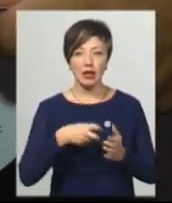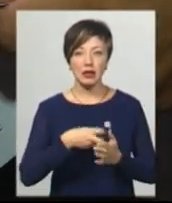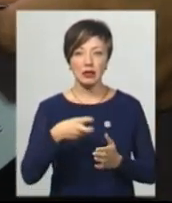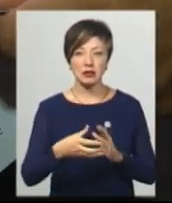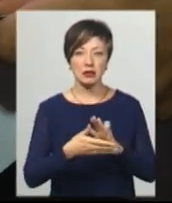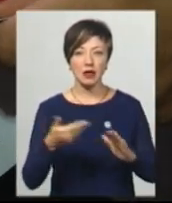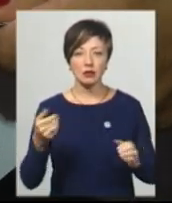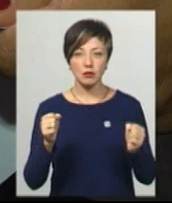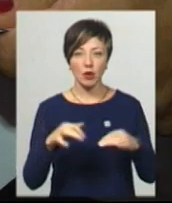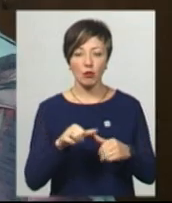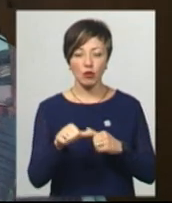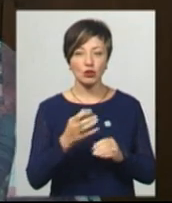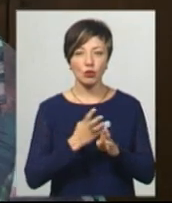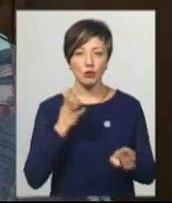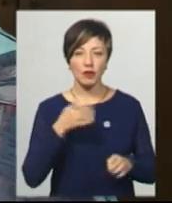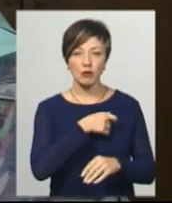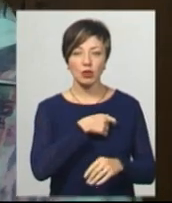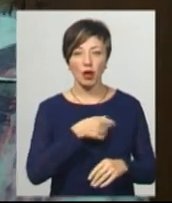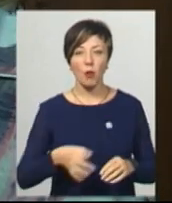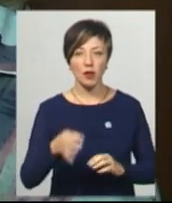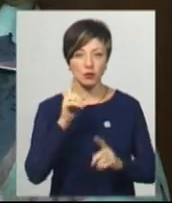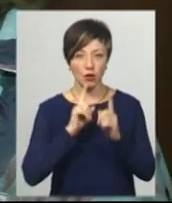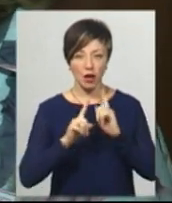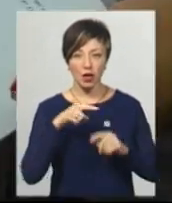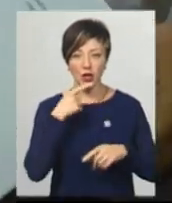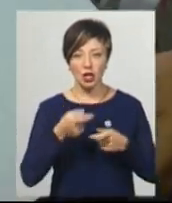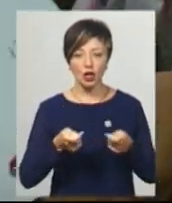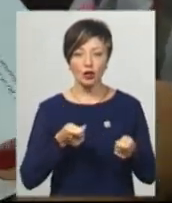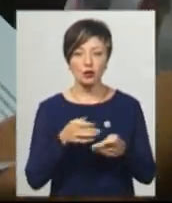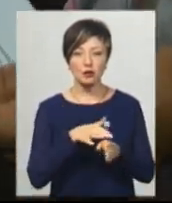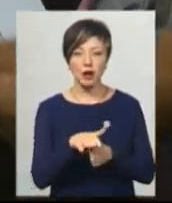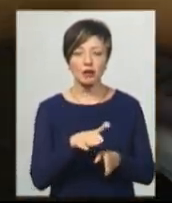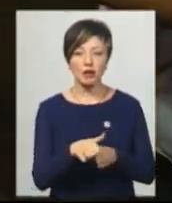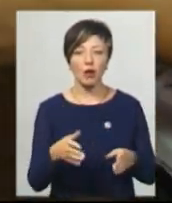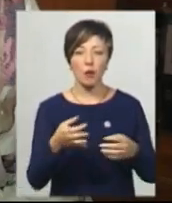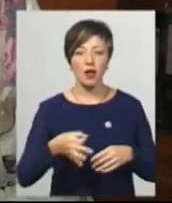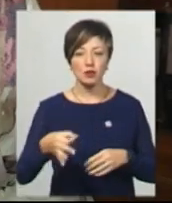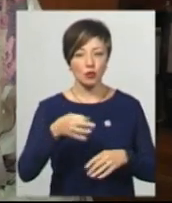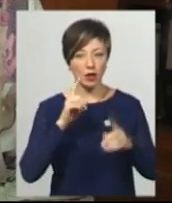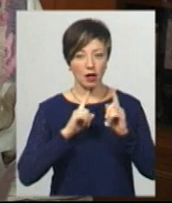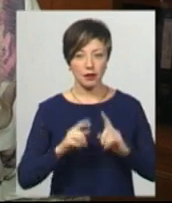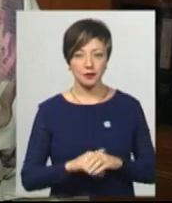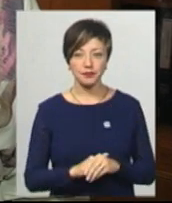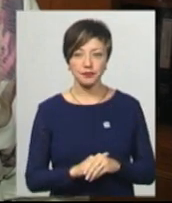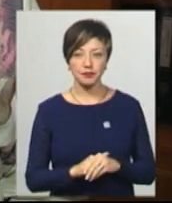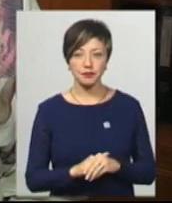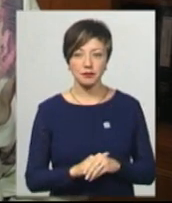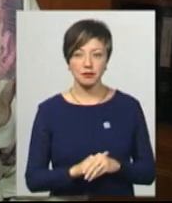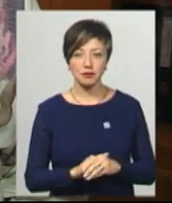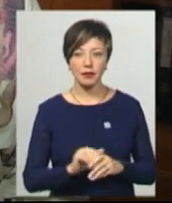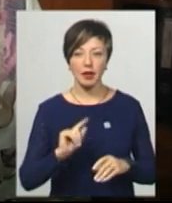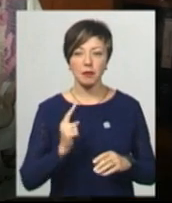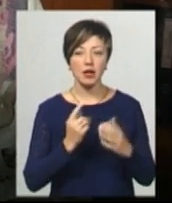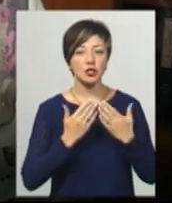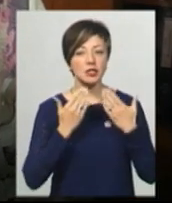закликом зібрати позачергову сесію депутатів обласної ради, каже керуюча справами виконавчого апарату Хмельницької обласної ради Валентина Поліщук. Перше звернення